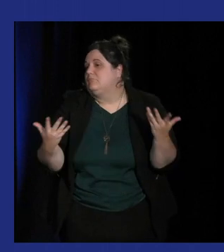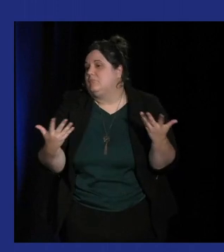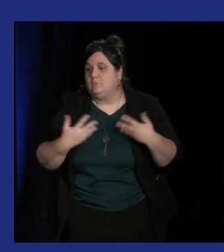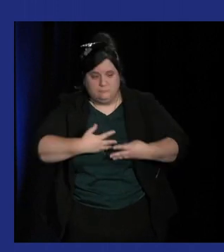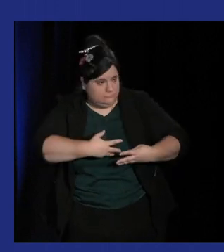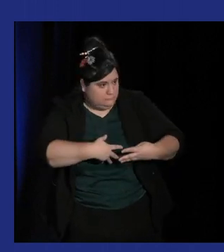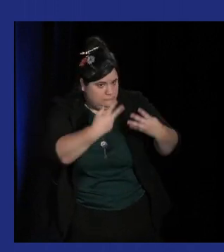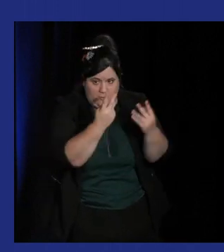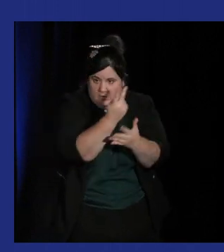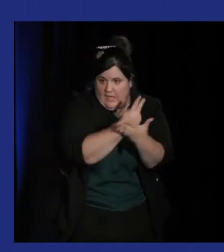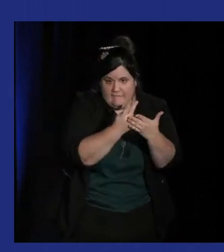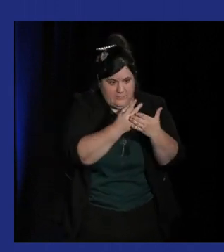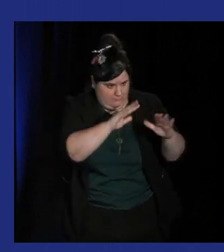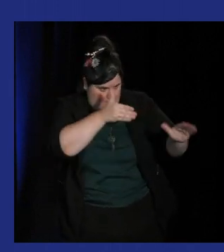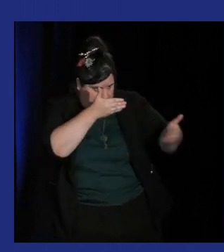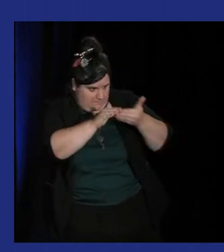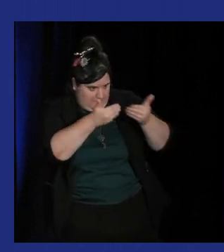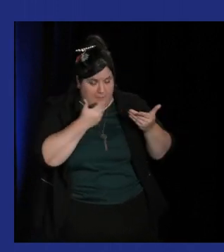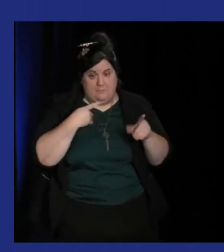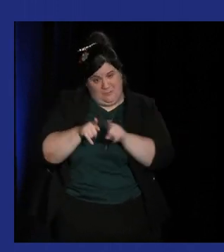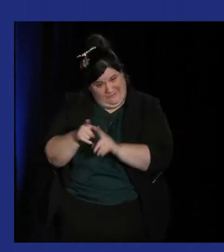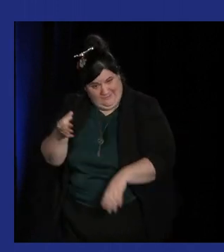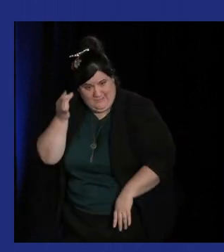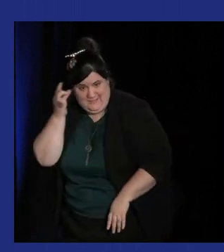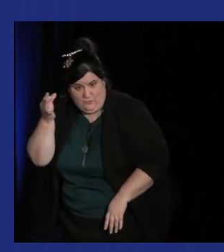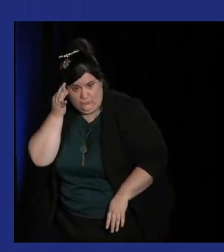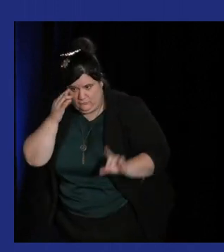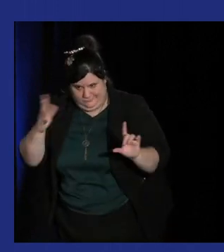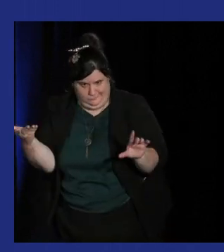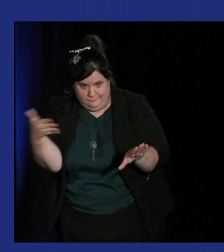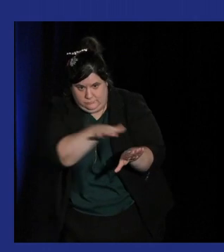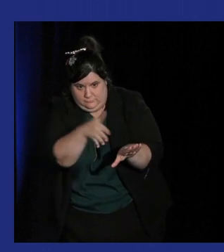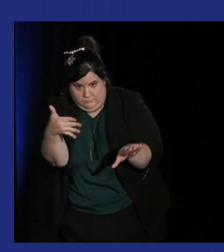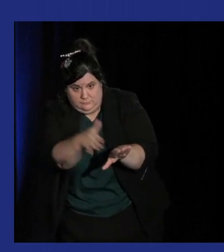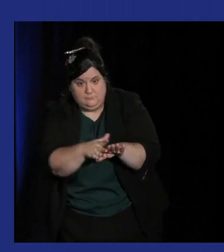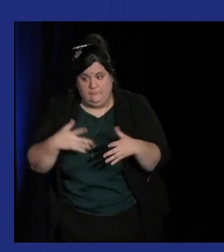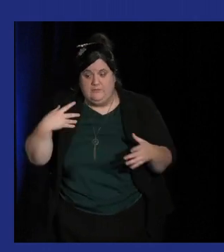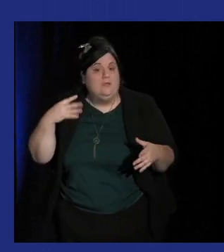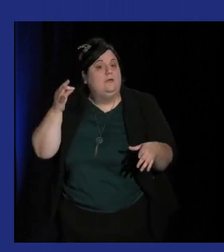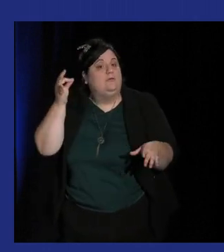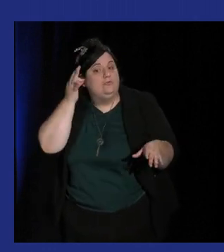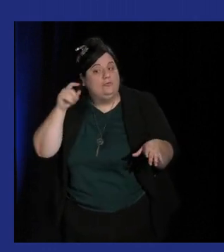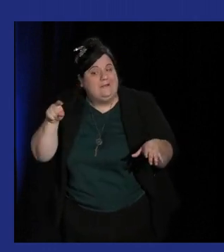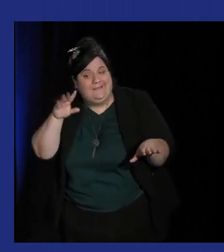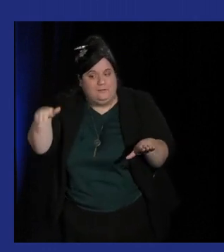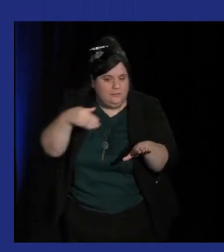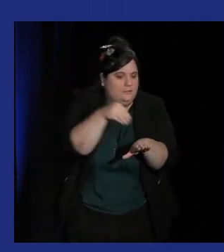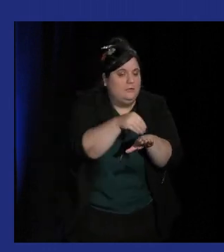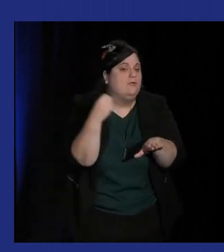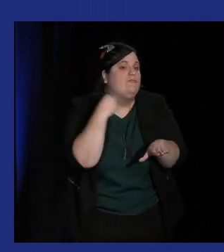choses à l'écran vous avez un moteur audio donc il faut c'est à la base faut jouer des sons mais c'est pas c'est plus compliqué que ça il faut